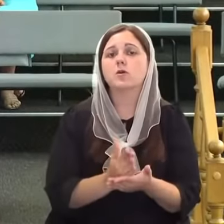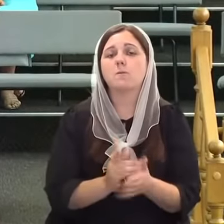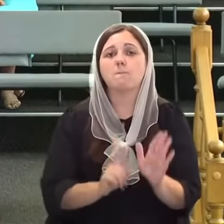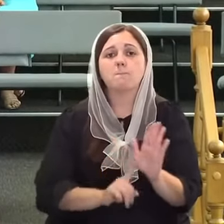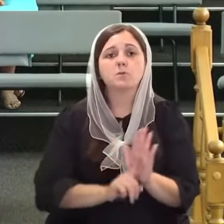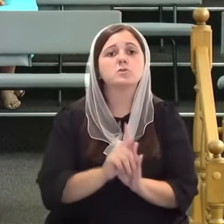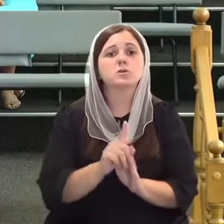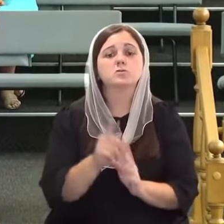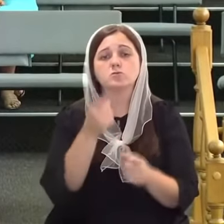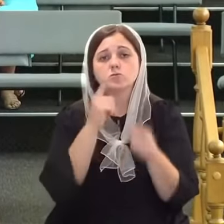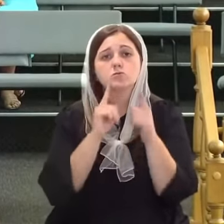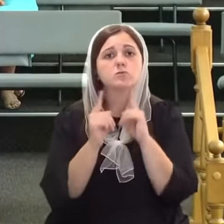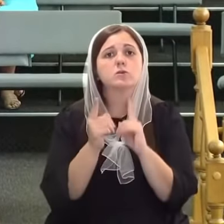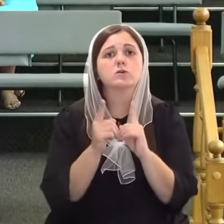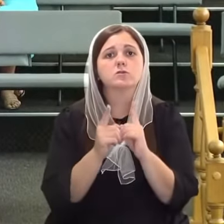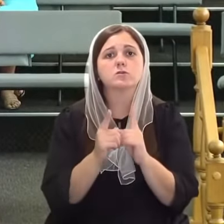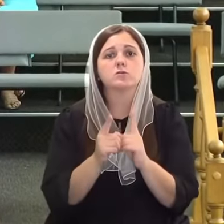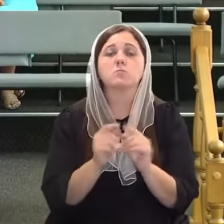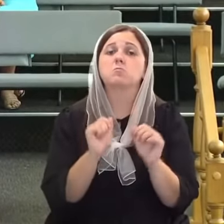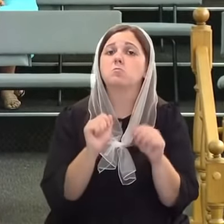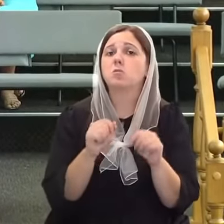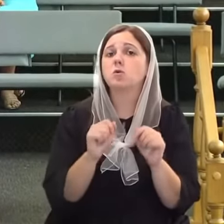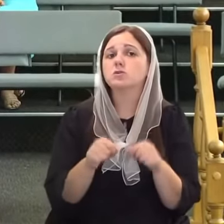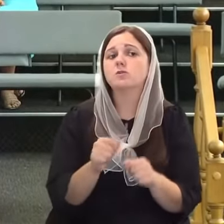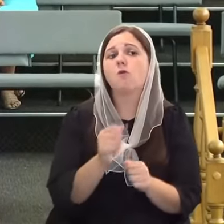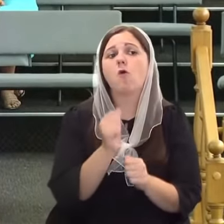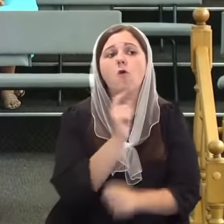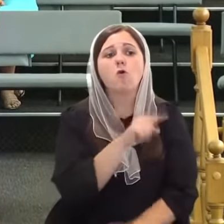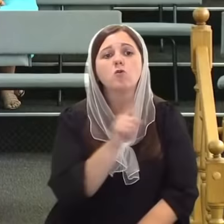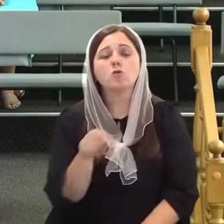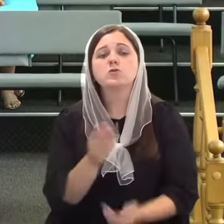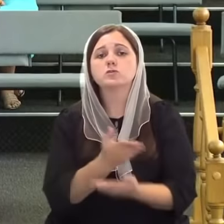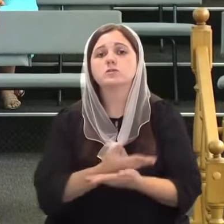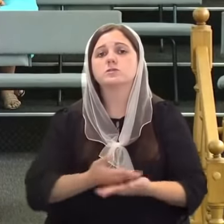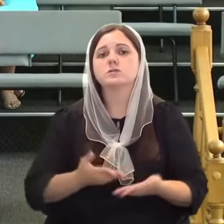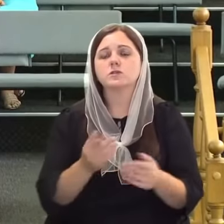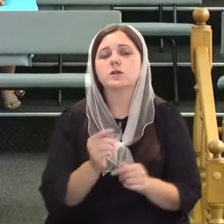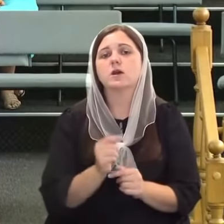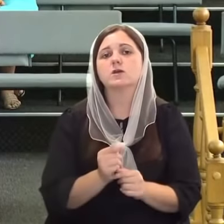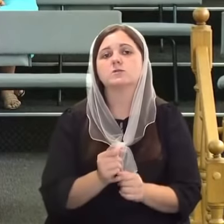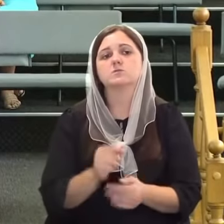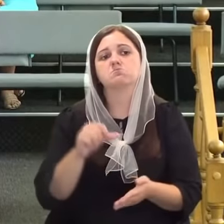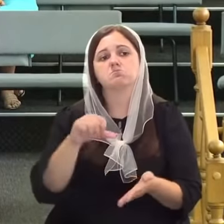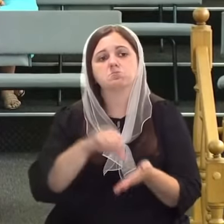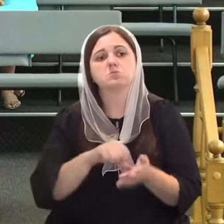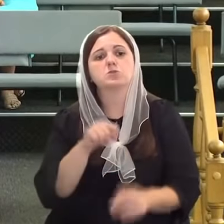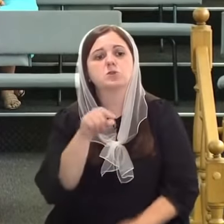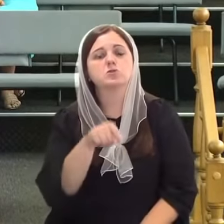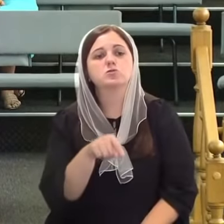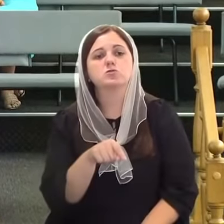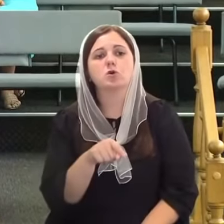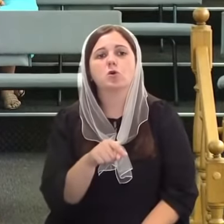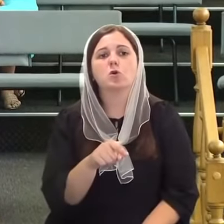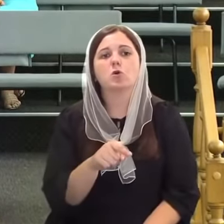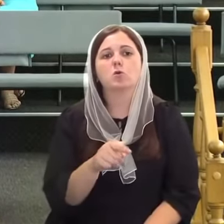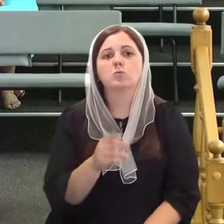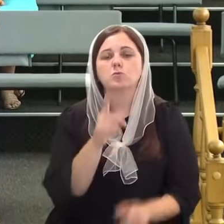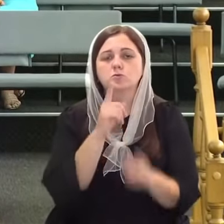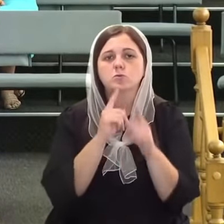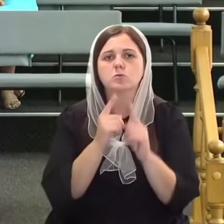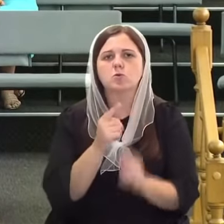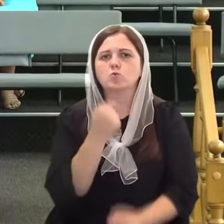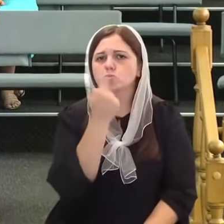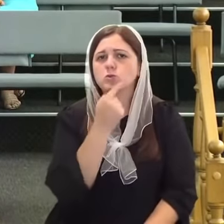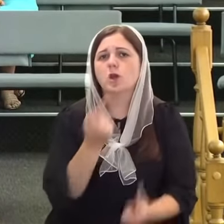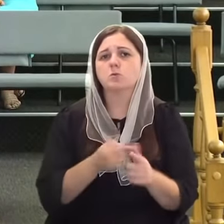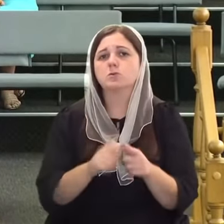начала собрания, возможно, каждый из нас сегодня, находясь в собрании, устами или сердцем, он говорит: